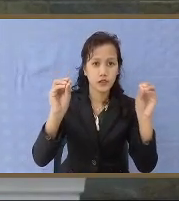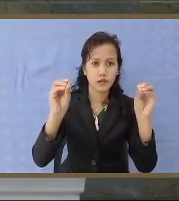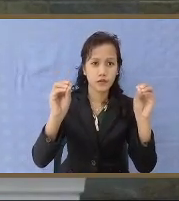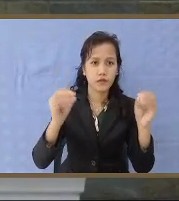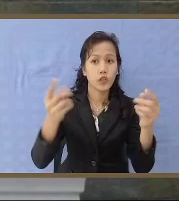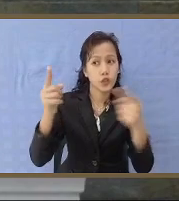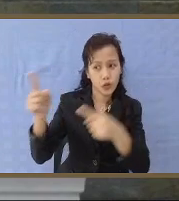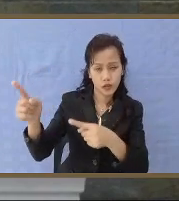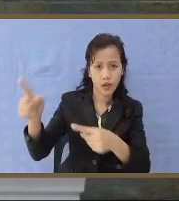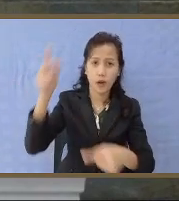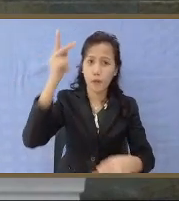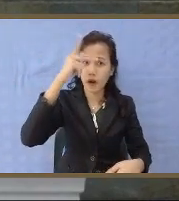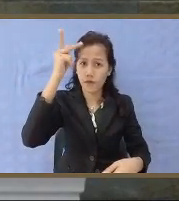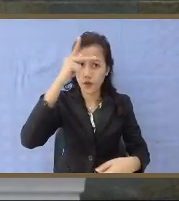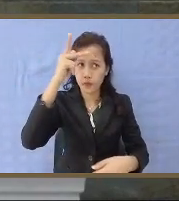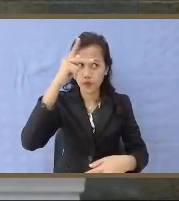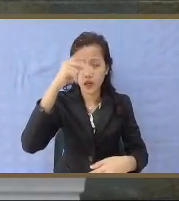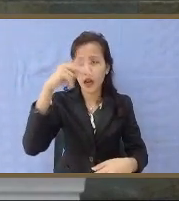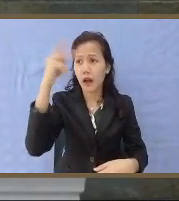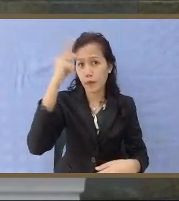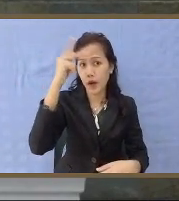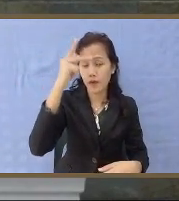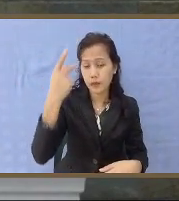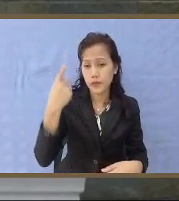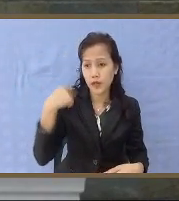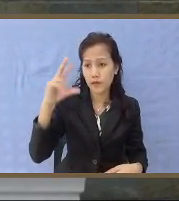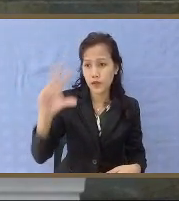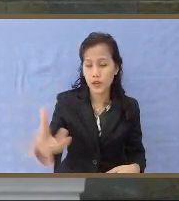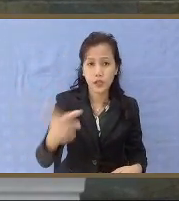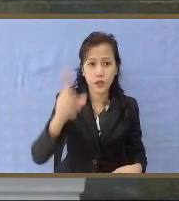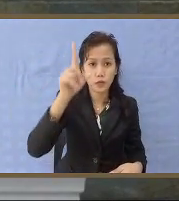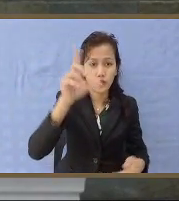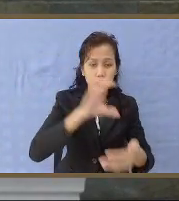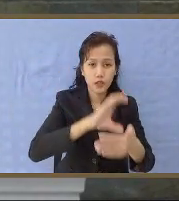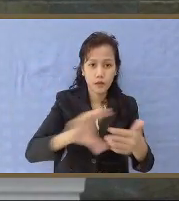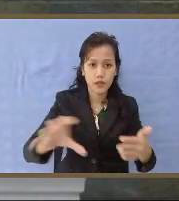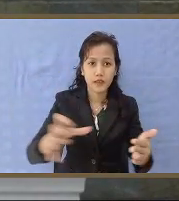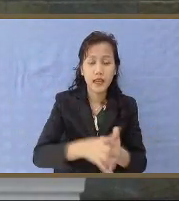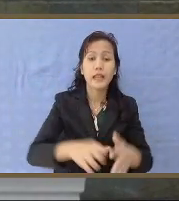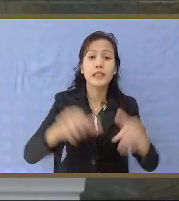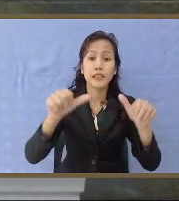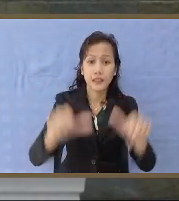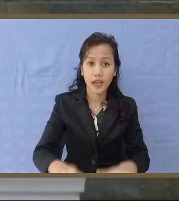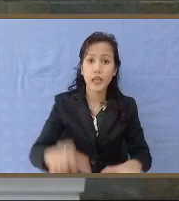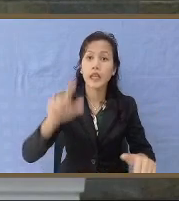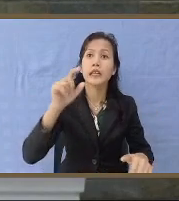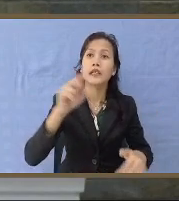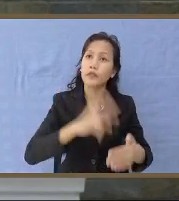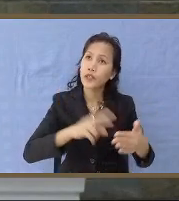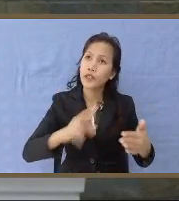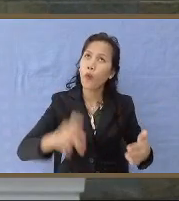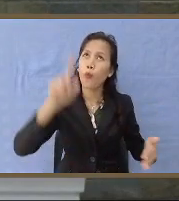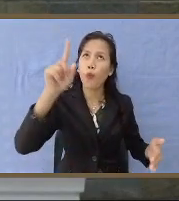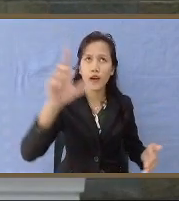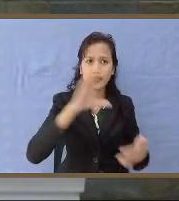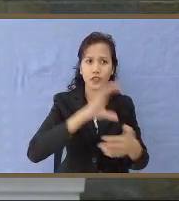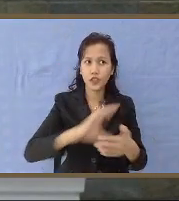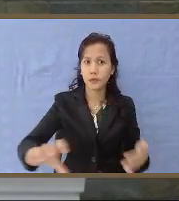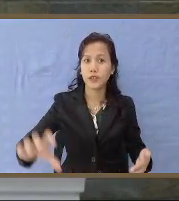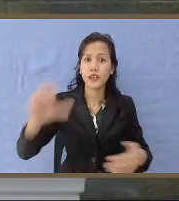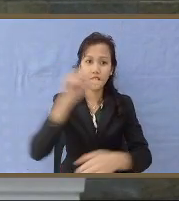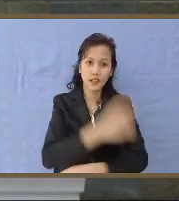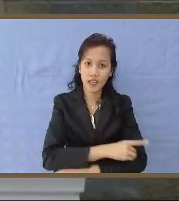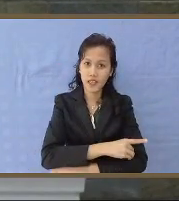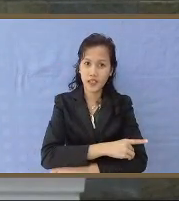go to the book of Proverbs sapagkat ang Proverbs ay meron 31 chapters na pwede niyong basahin one chapter a day kung ano, depending